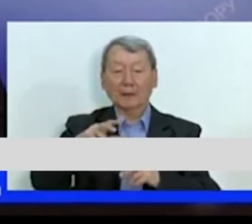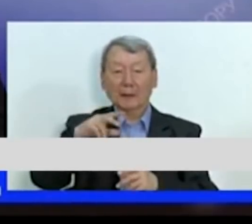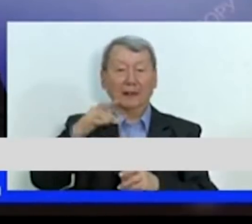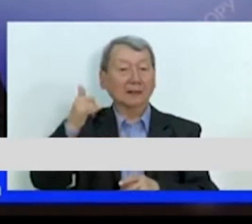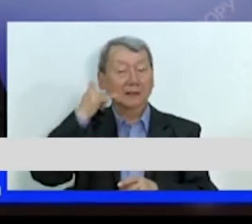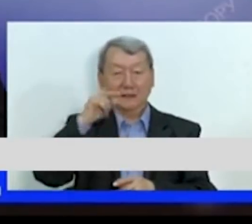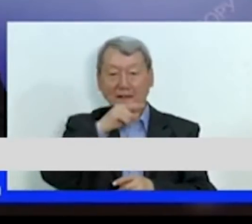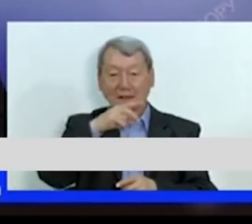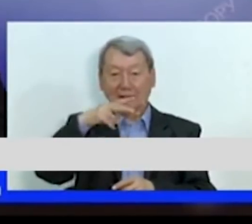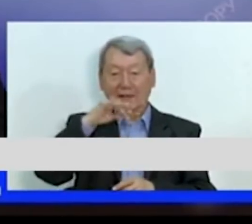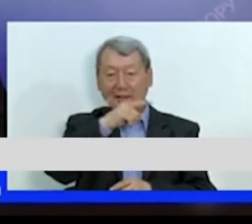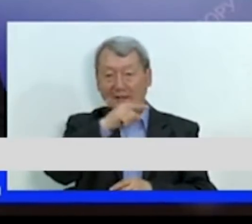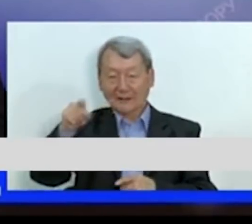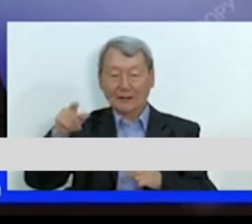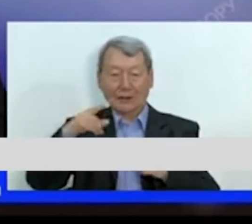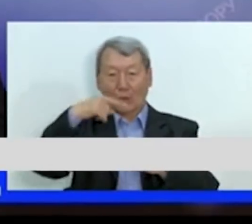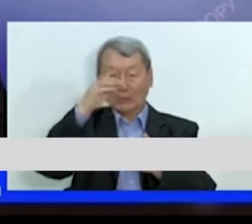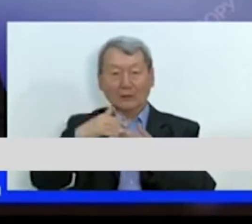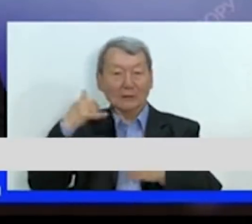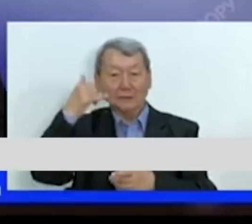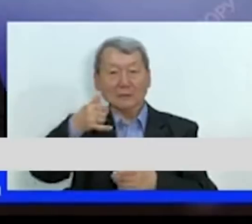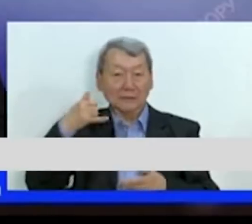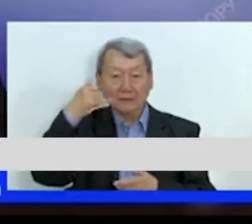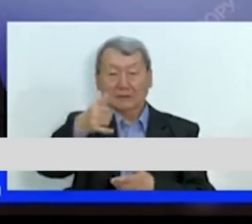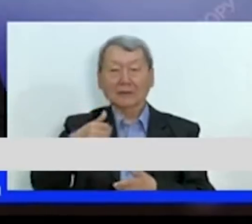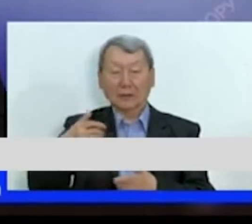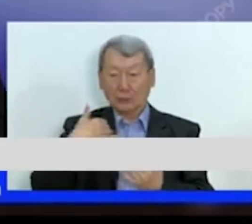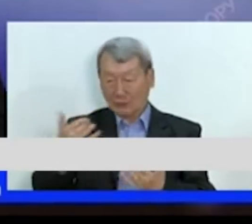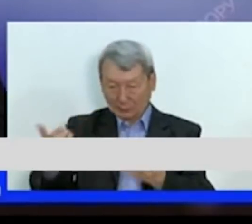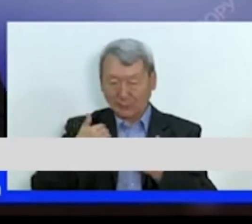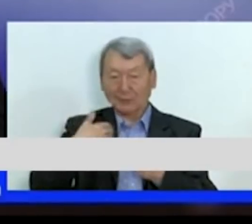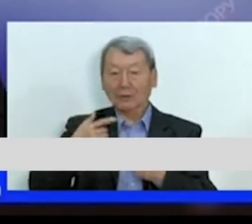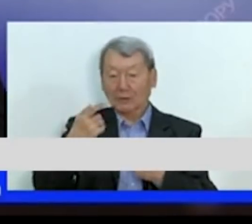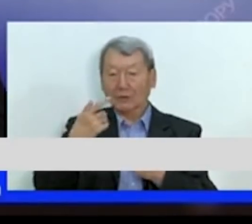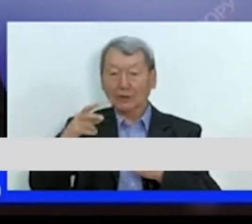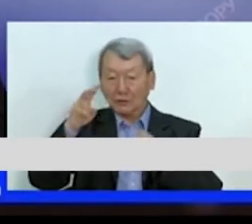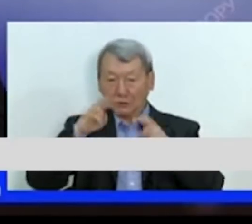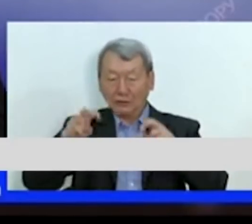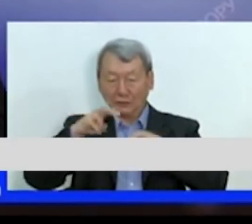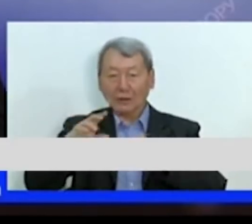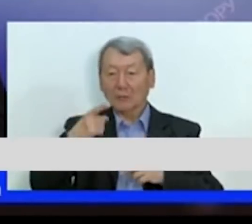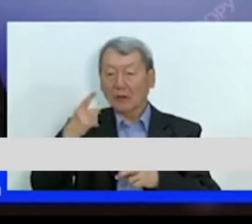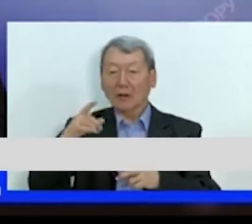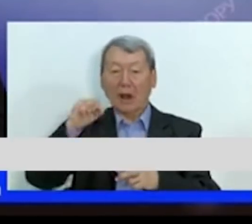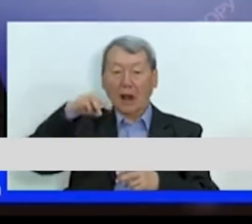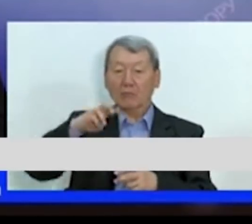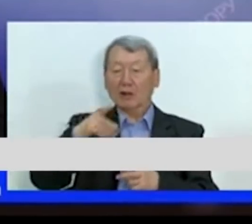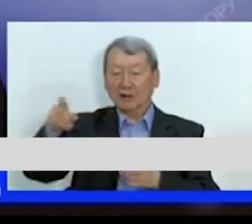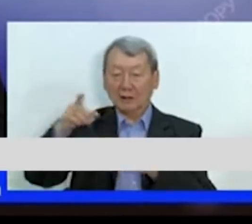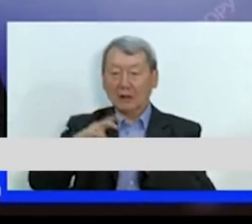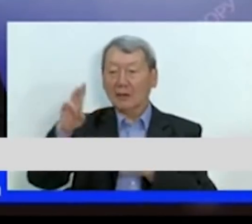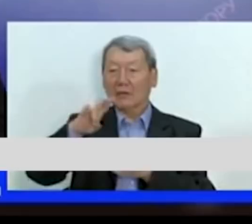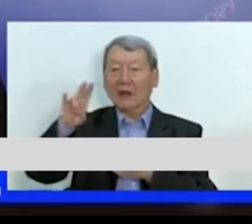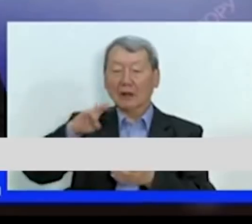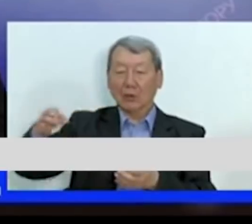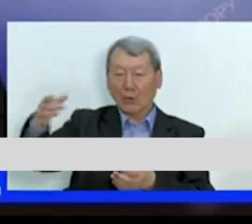горячилинияга көп телефондор чалуулар болду. Буларды азыр тактап атабыз. Мындай эле бул Кызылкырда эмес, Жумгалда эмес, Атбаш районунда да болот,